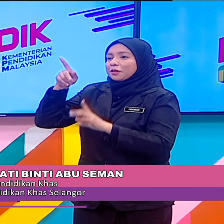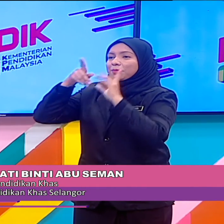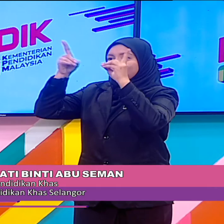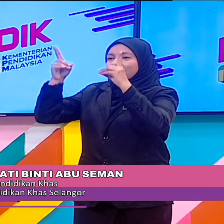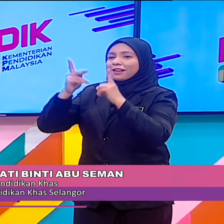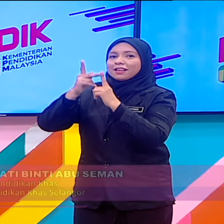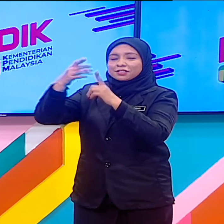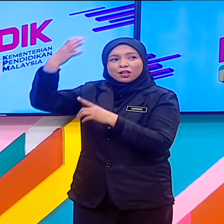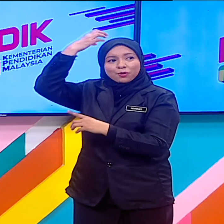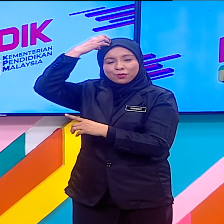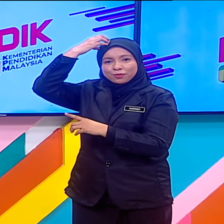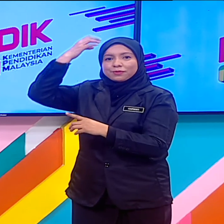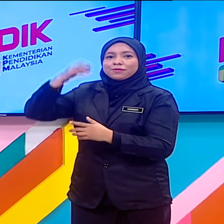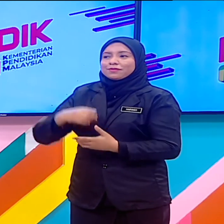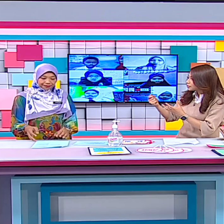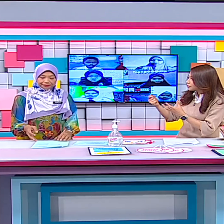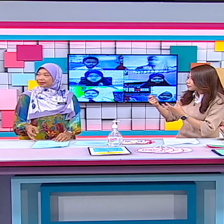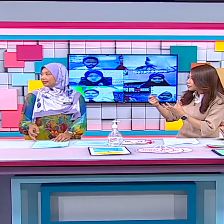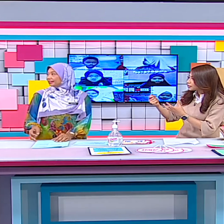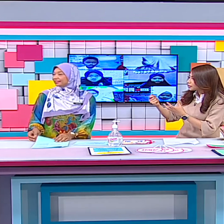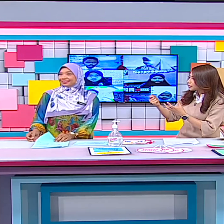Khas. Sekolah Pendidikan Khas.